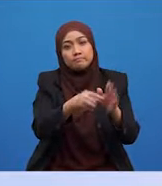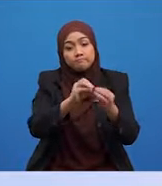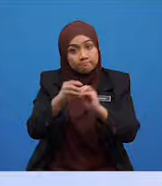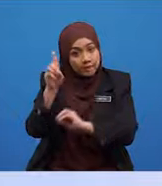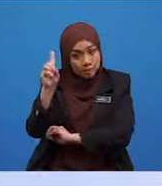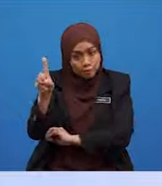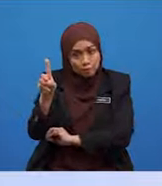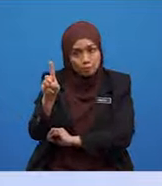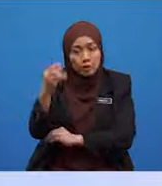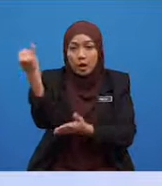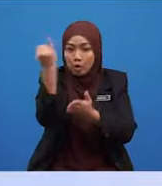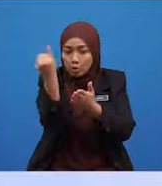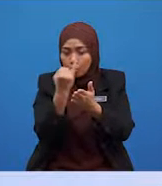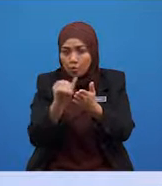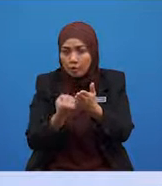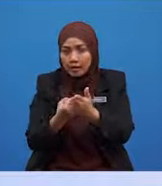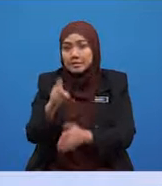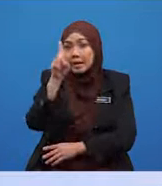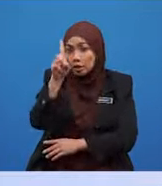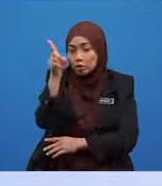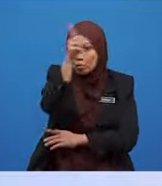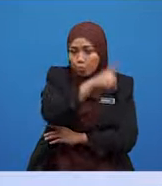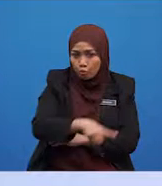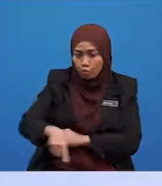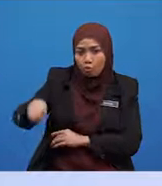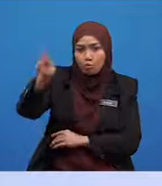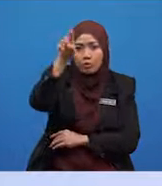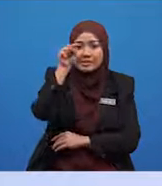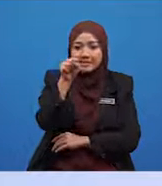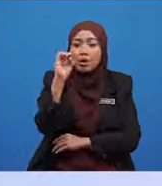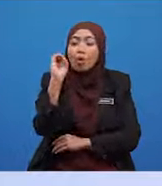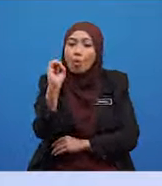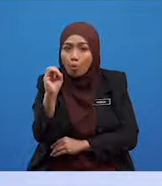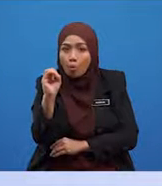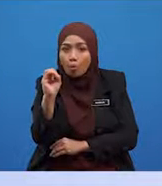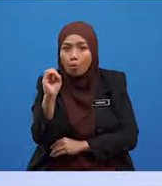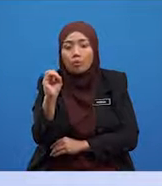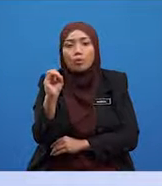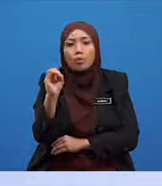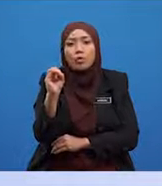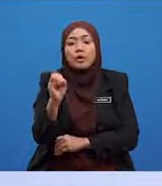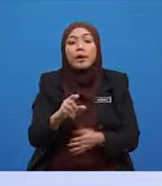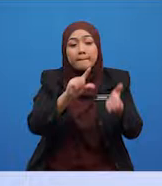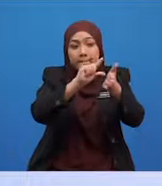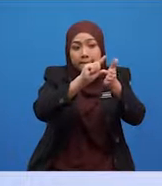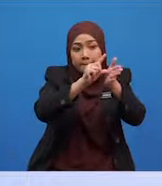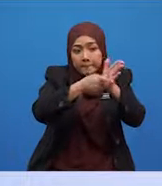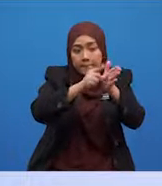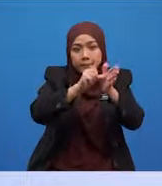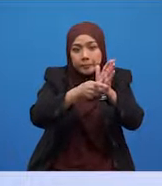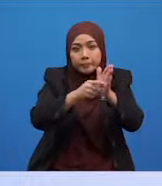pertama, lukis satu bulatan berpusat O dengan panjang jejari